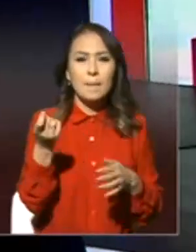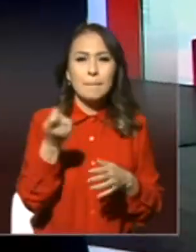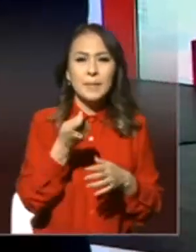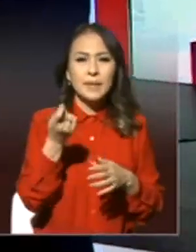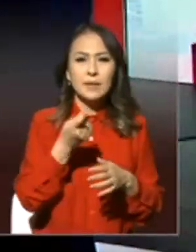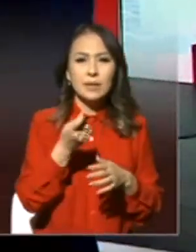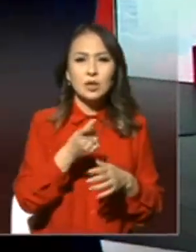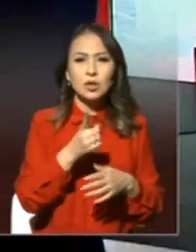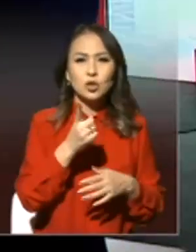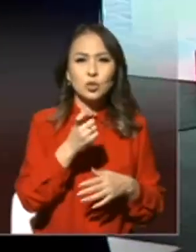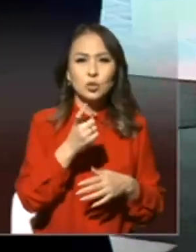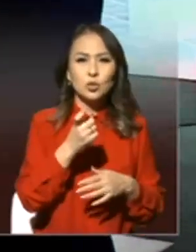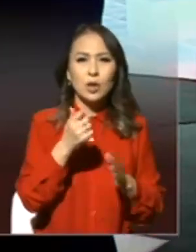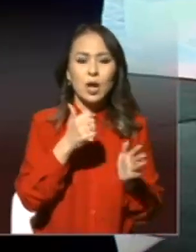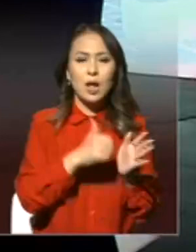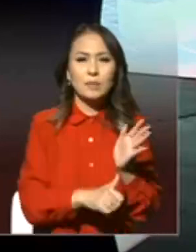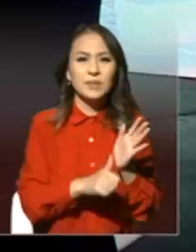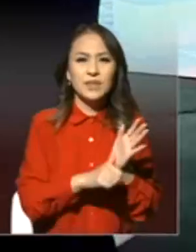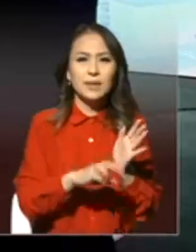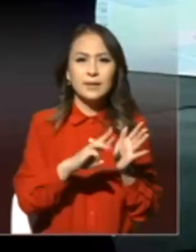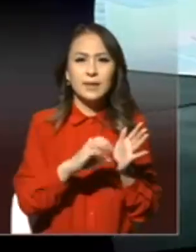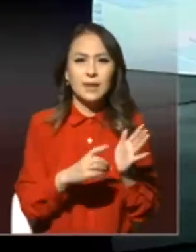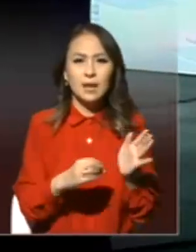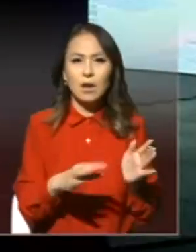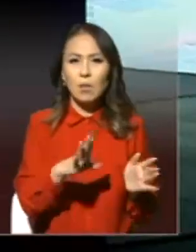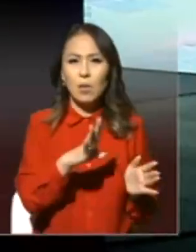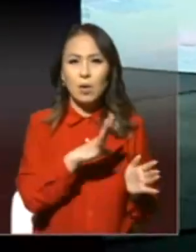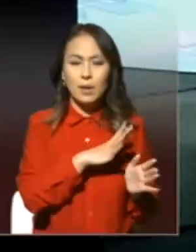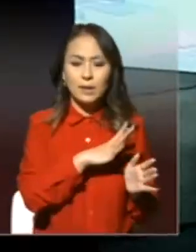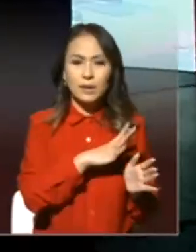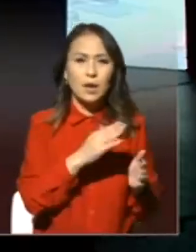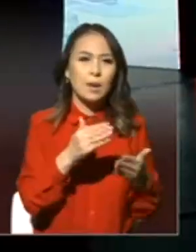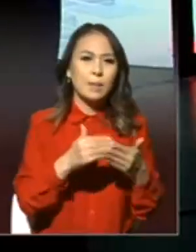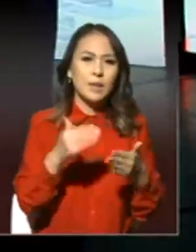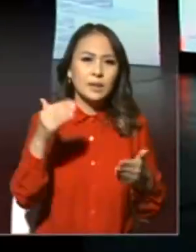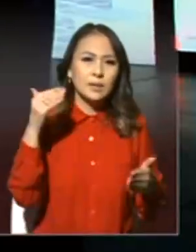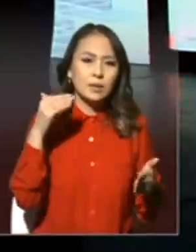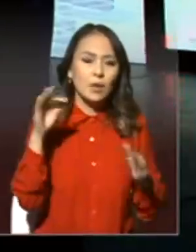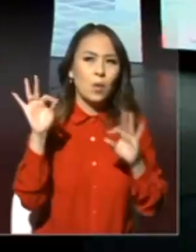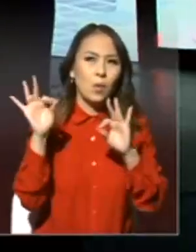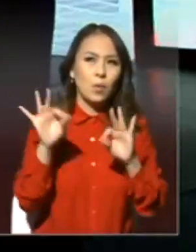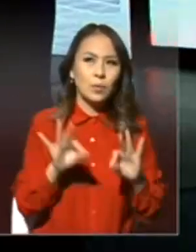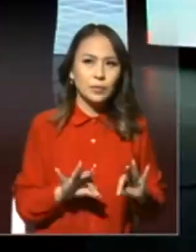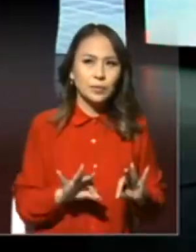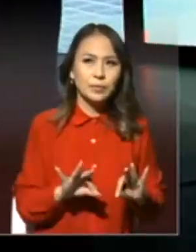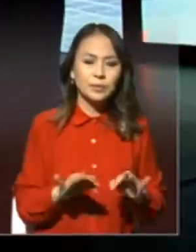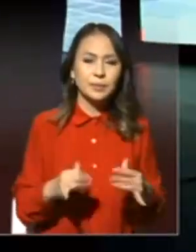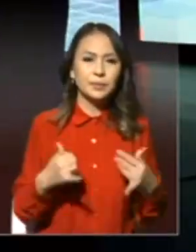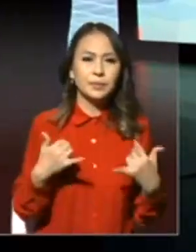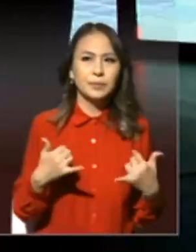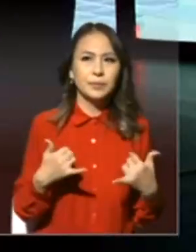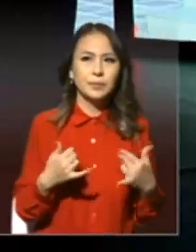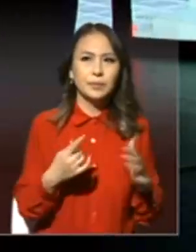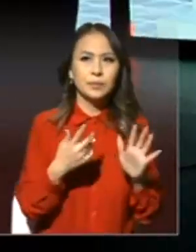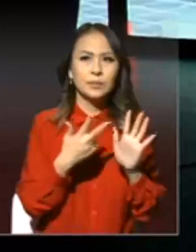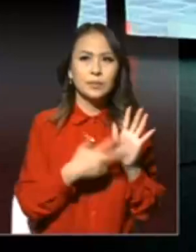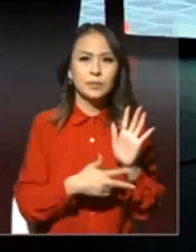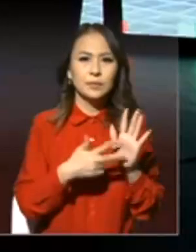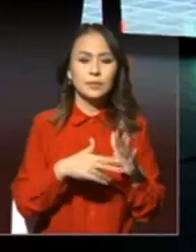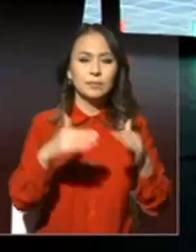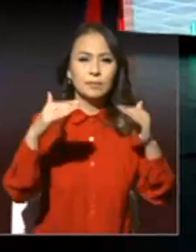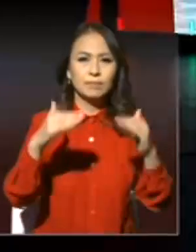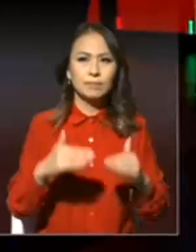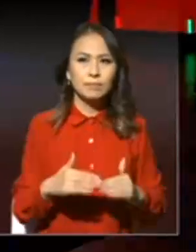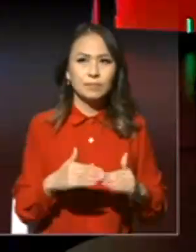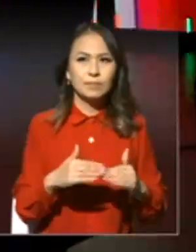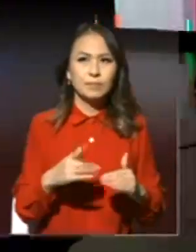бағасы 160 теңге болған былтырғы күзде. Қазір күні 80 теңгеге түсті,